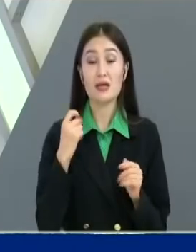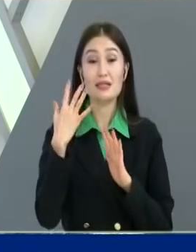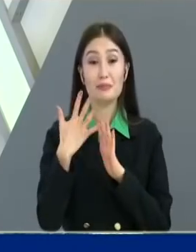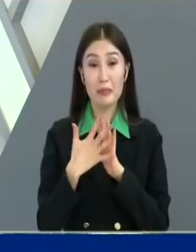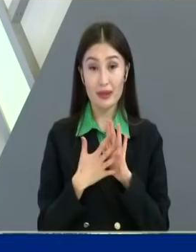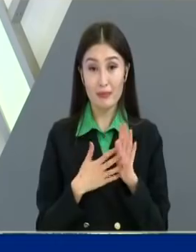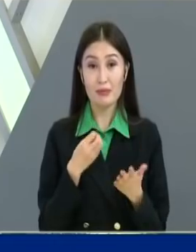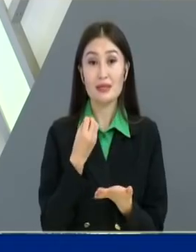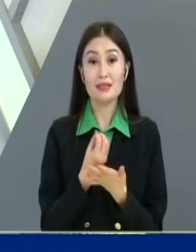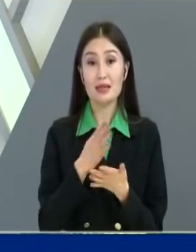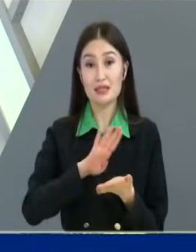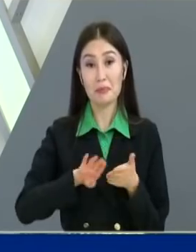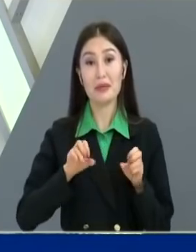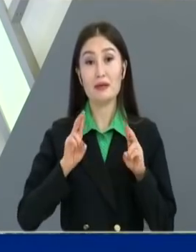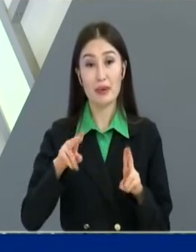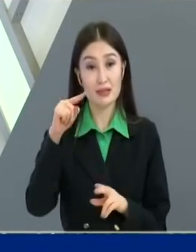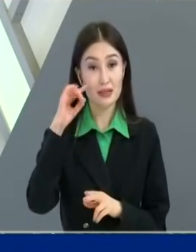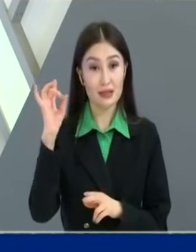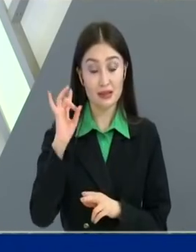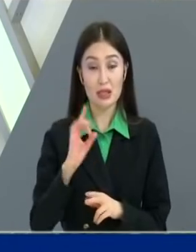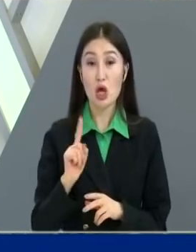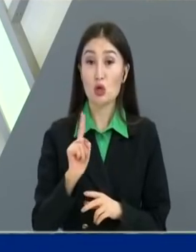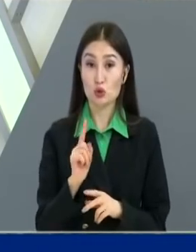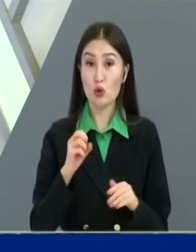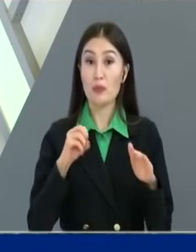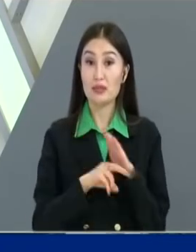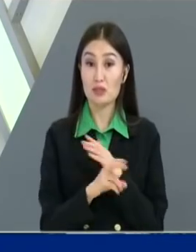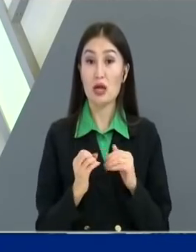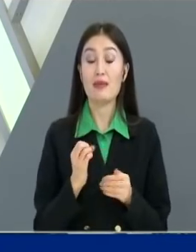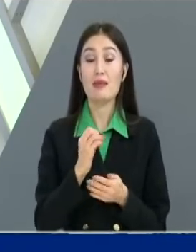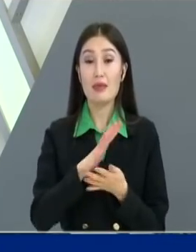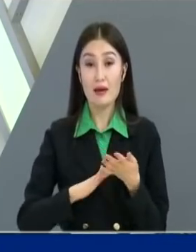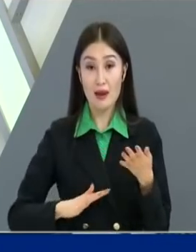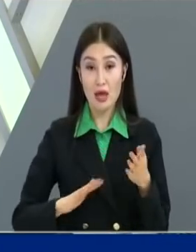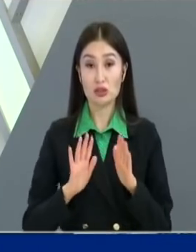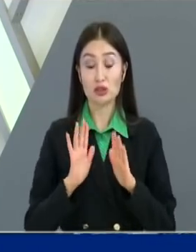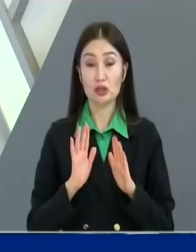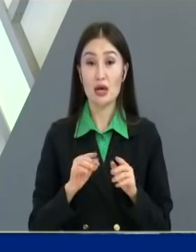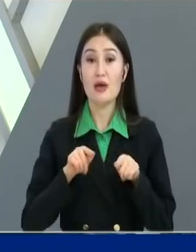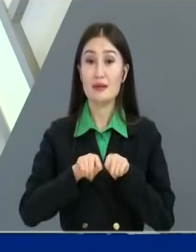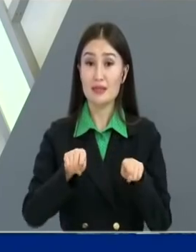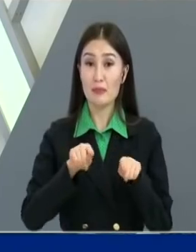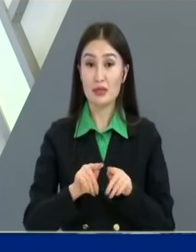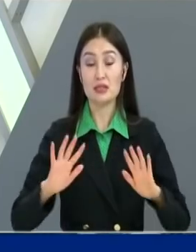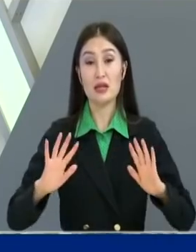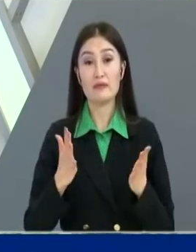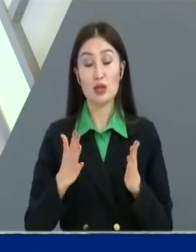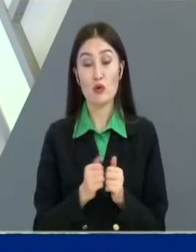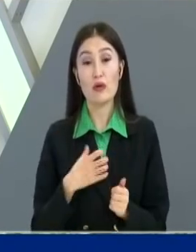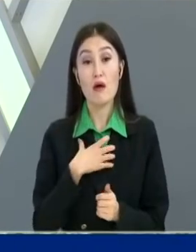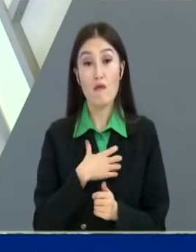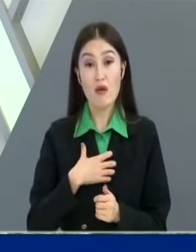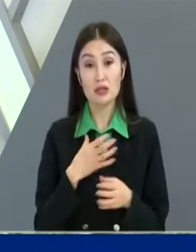пониманием ценности безопасности Кыргызстана. И чтобы избежать дальнейшей эскалации и дестабилизации обстановки в стране,